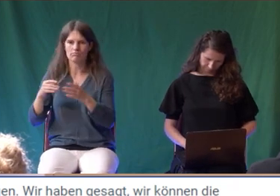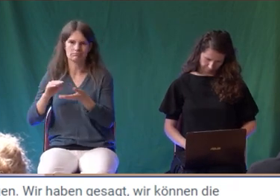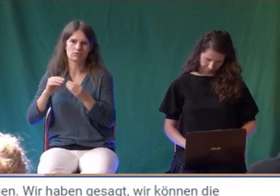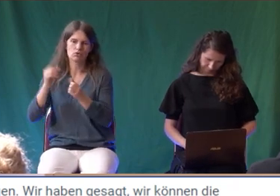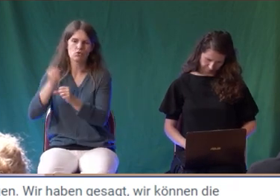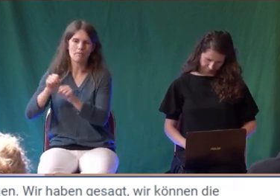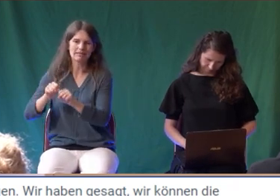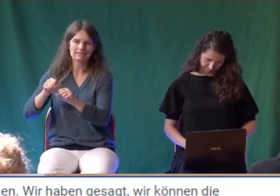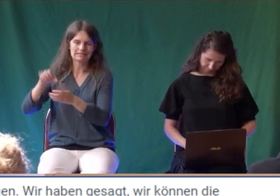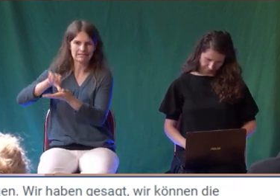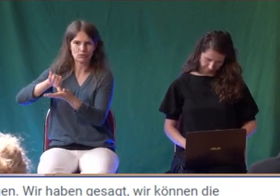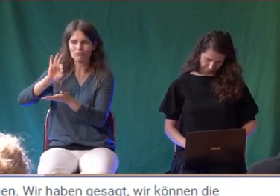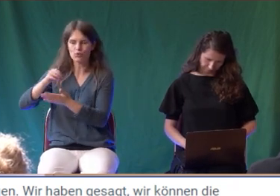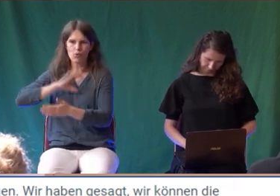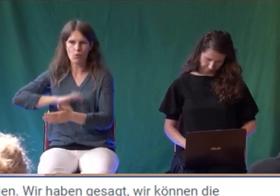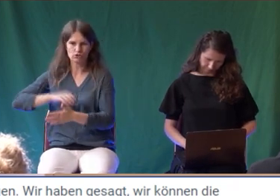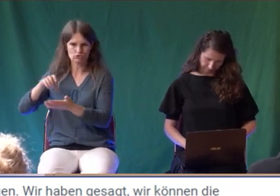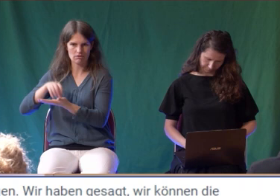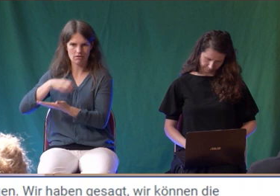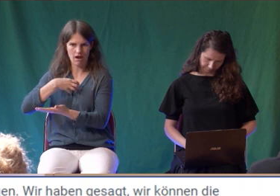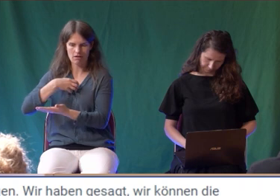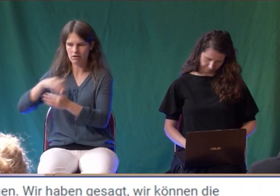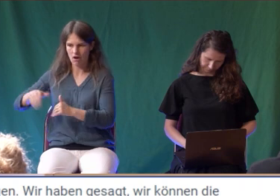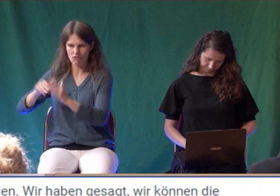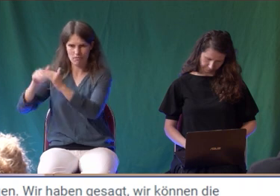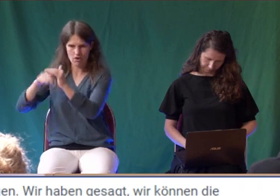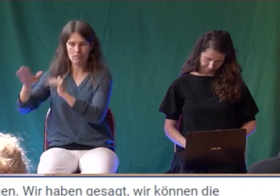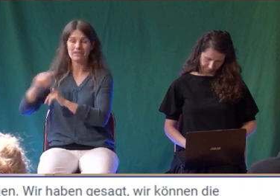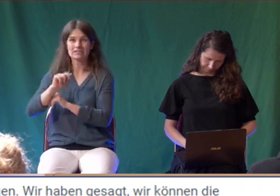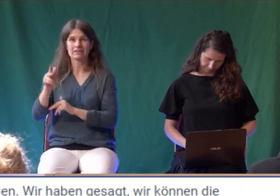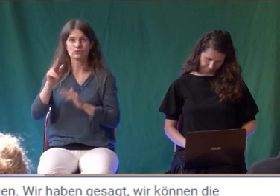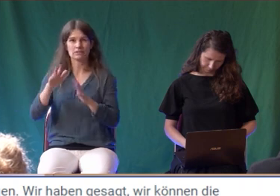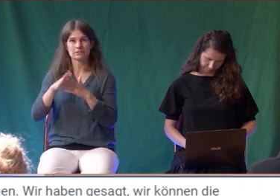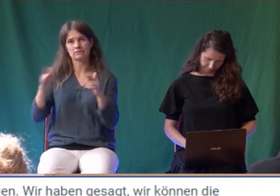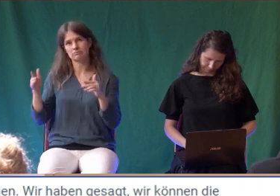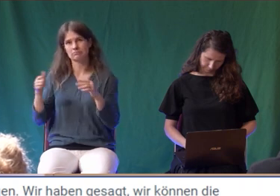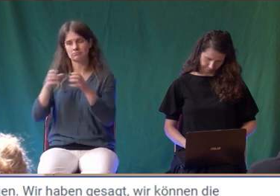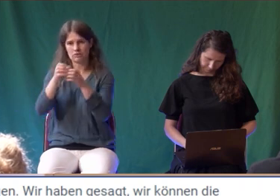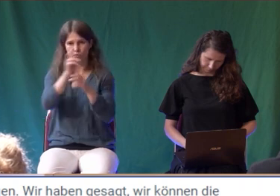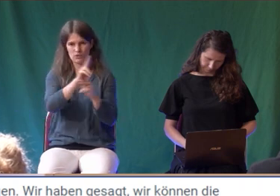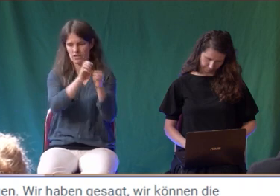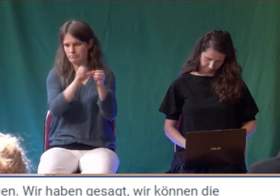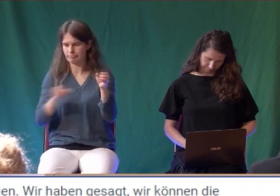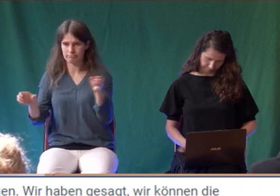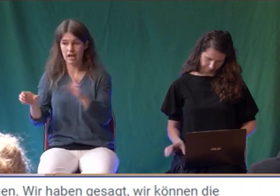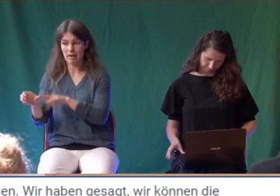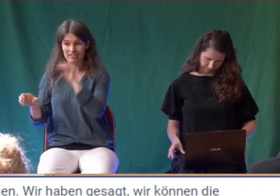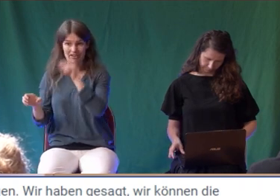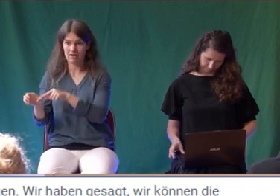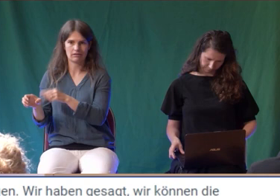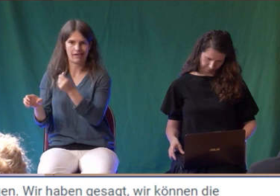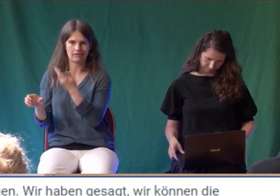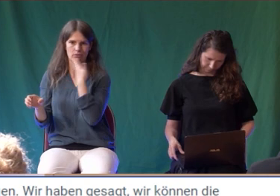2013 wurde dieses Zentrum aus der Uni ausgegliedert zunächst waren wir völlig mittellos ab 2015